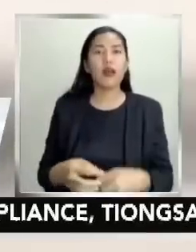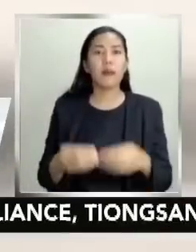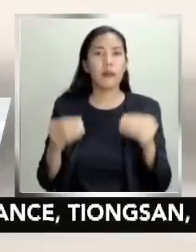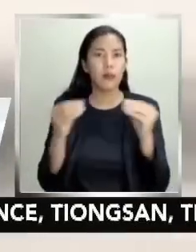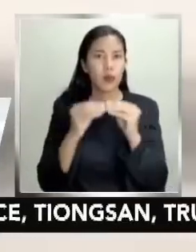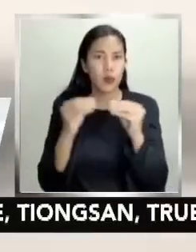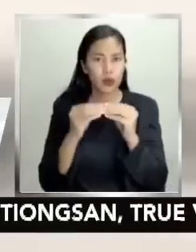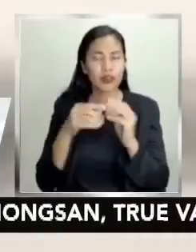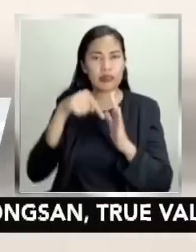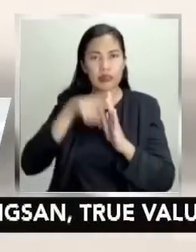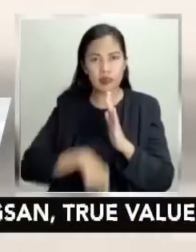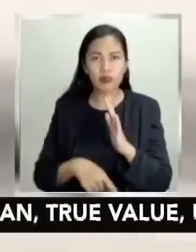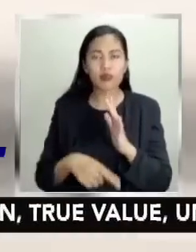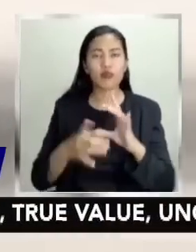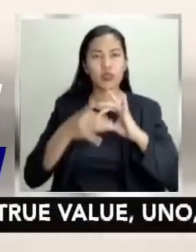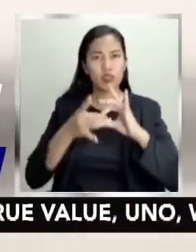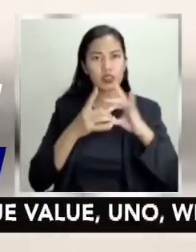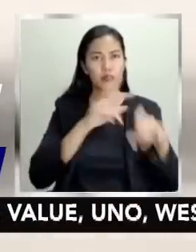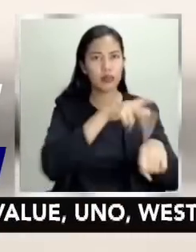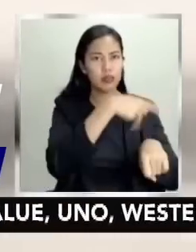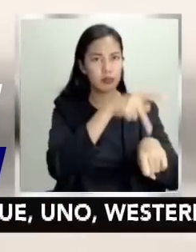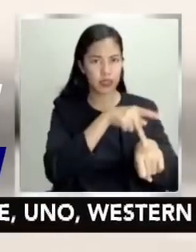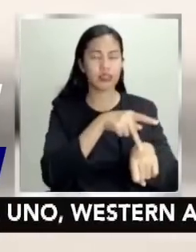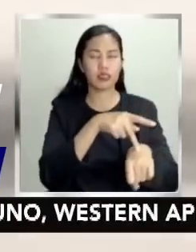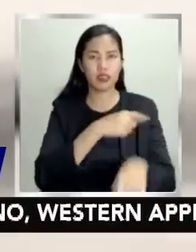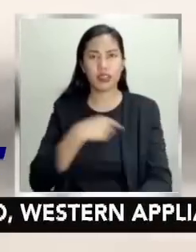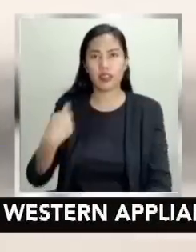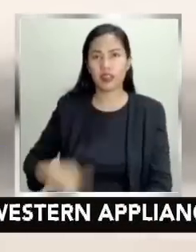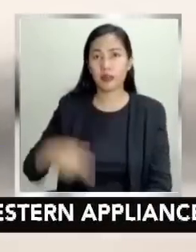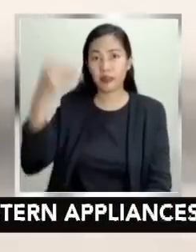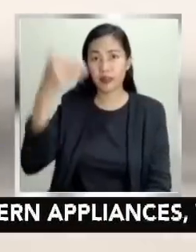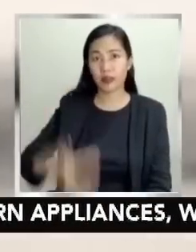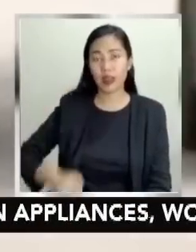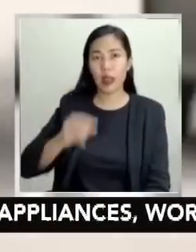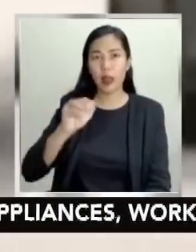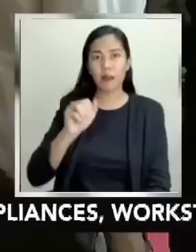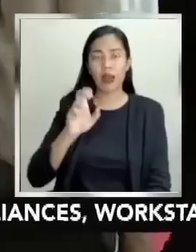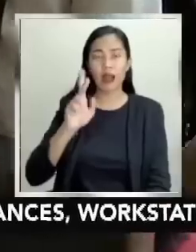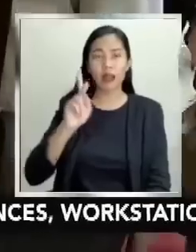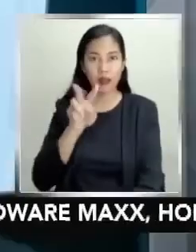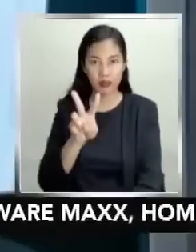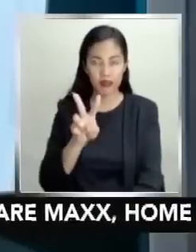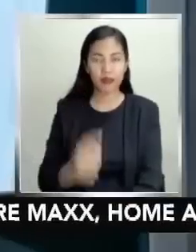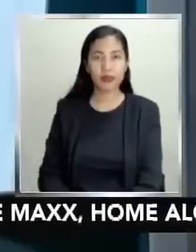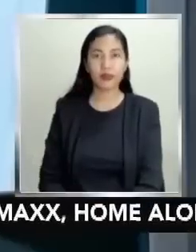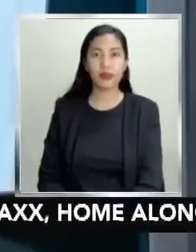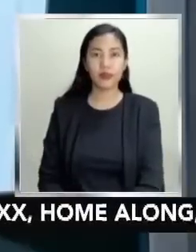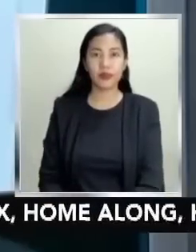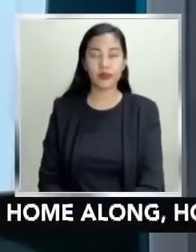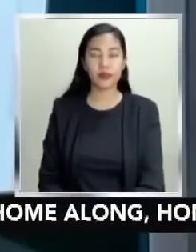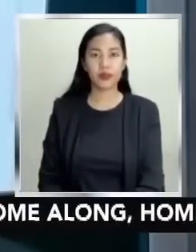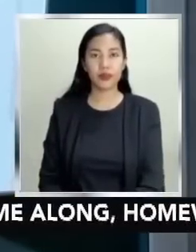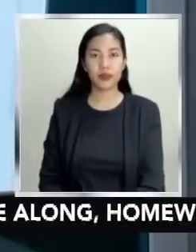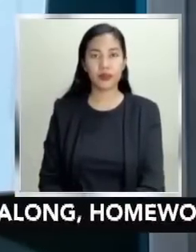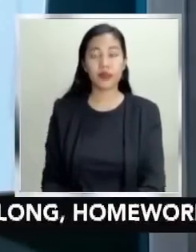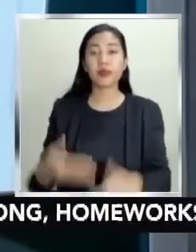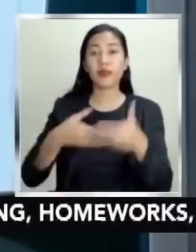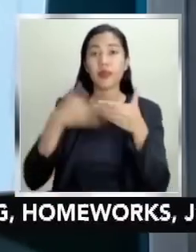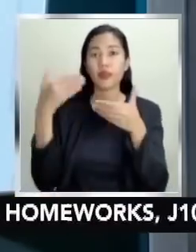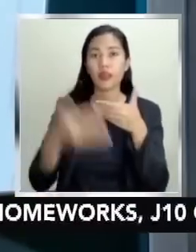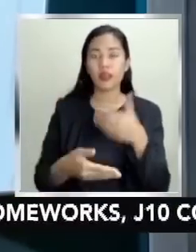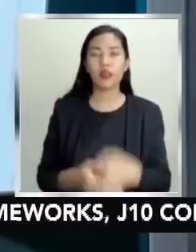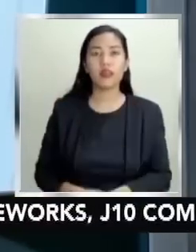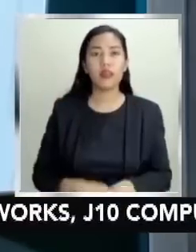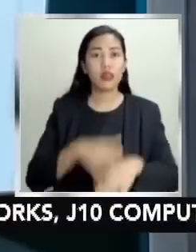GMA Integrated News, Maki Pulido nakatutok, 24 Oras. Babala naman sa mga nakikicharge sa